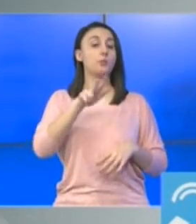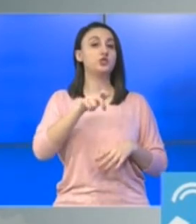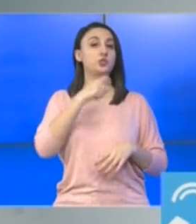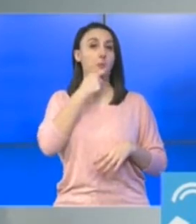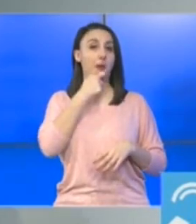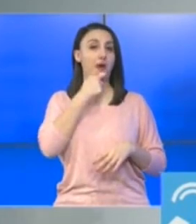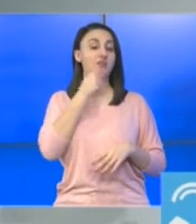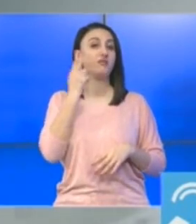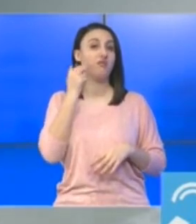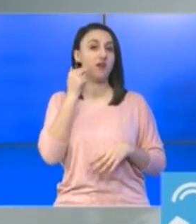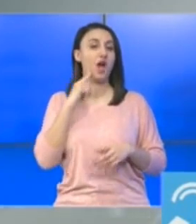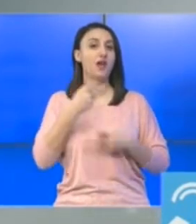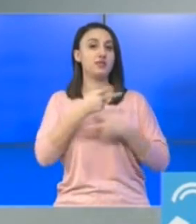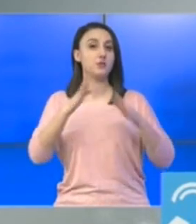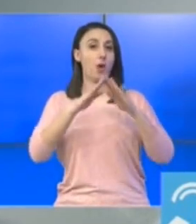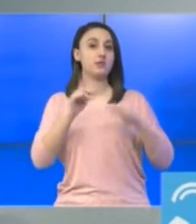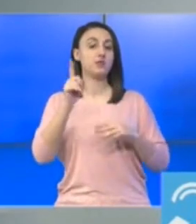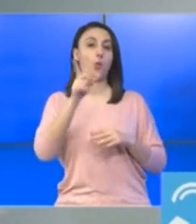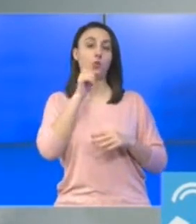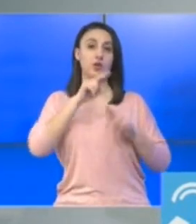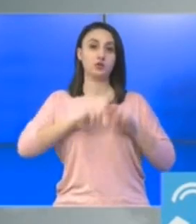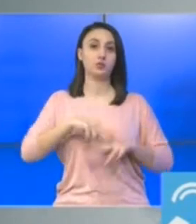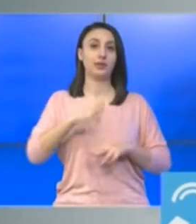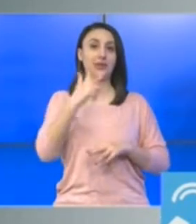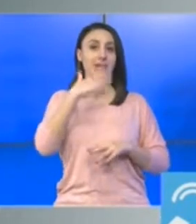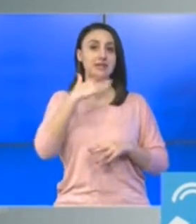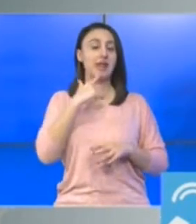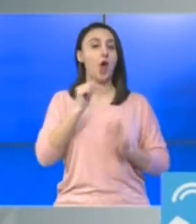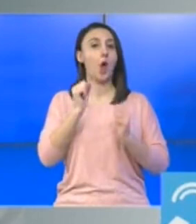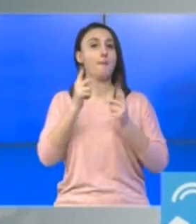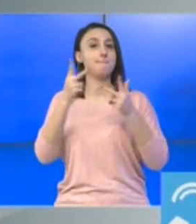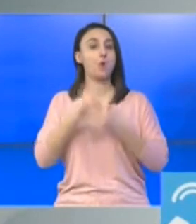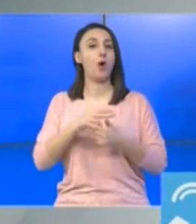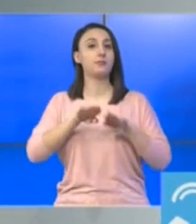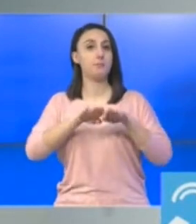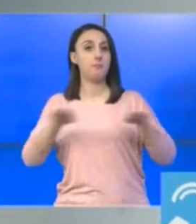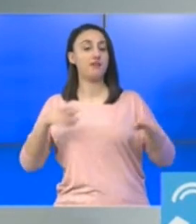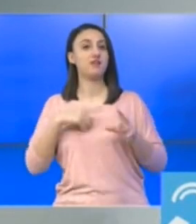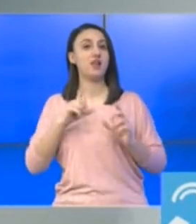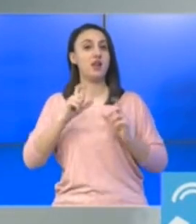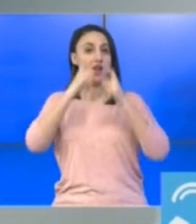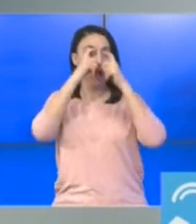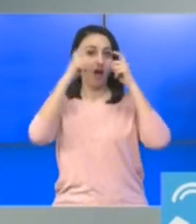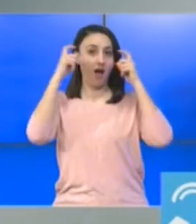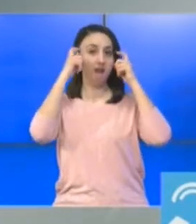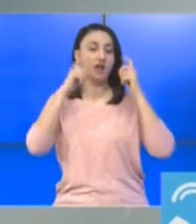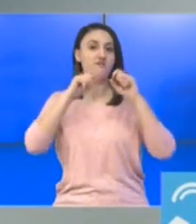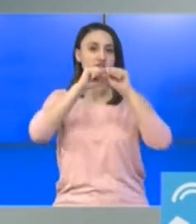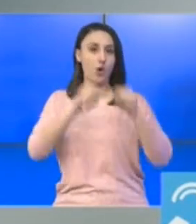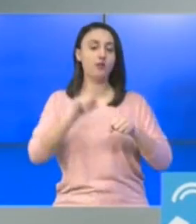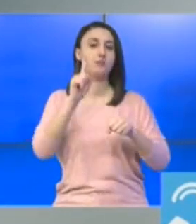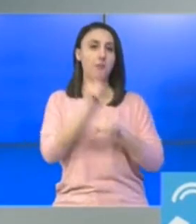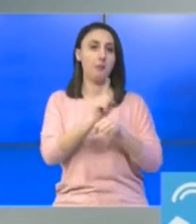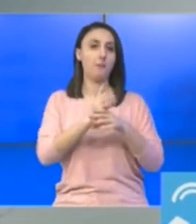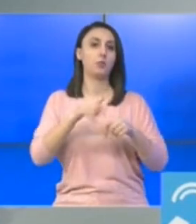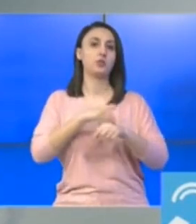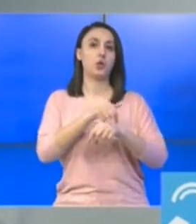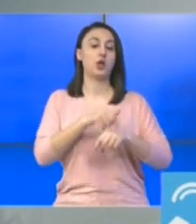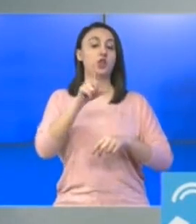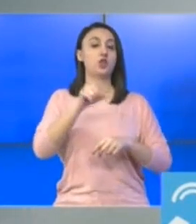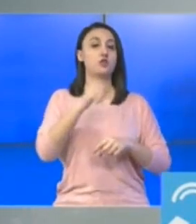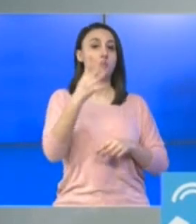dus-o la casa sa din Caracal, unde a ținut-o timp de 3 zile imobilizată de pat, legată la ochi și a violat-o de mai multe ori. În